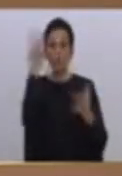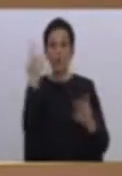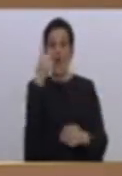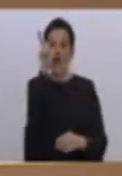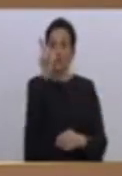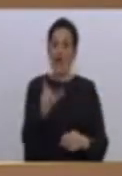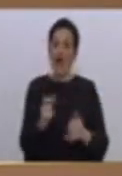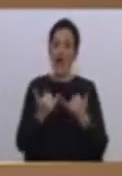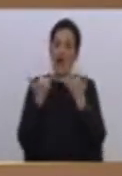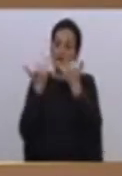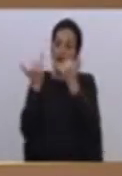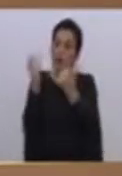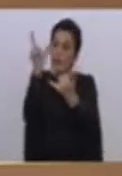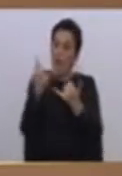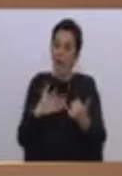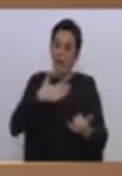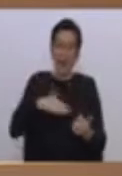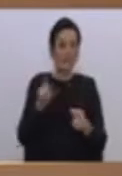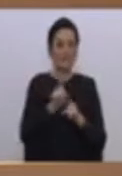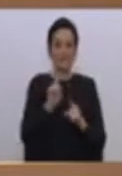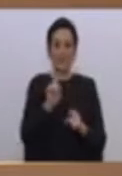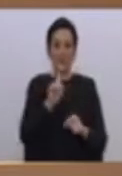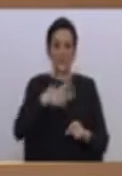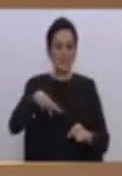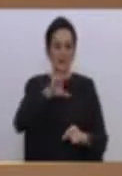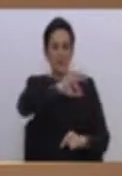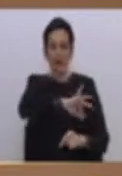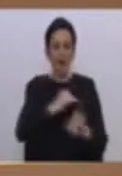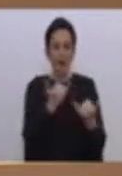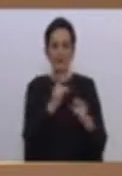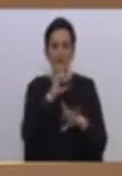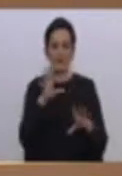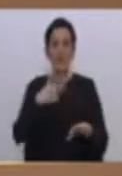ასე მიიღოთ გადაწყვეტილება, ეს არ წაადგება საქართველოს და სწორედ ეს არის ქვეყნის და